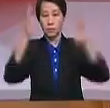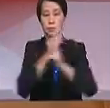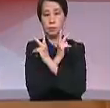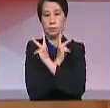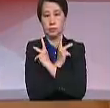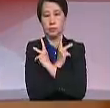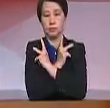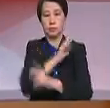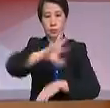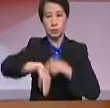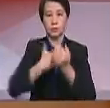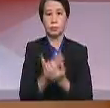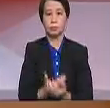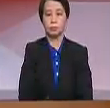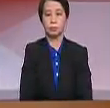dikasihi sekalian.